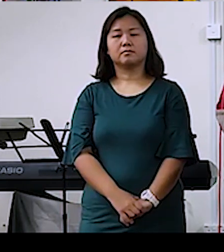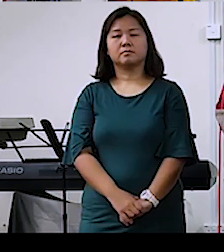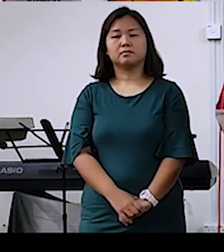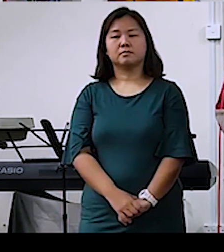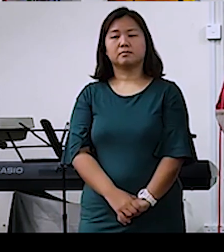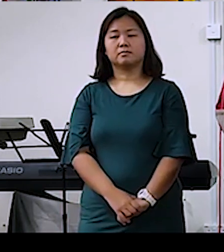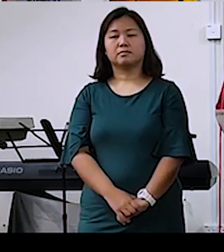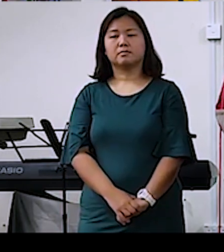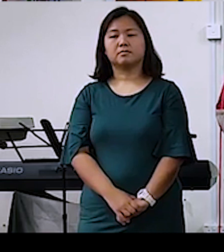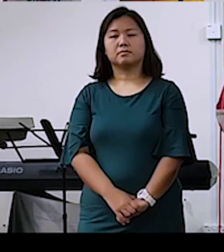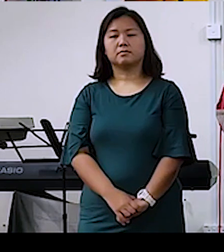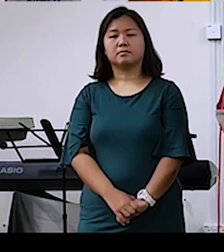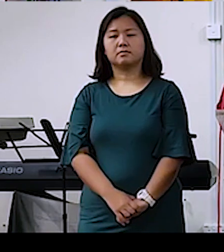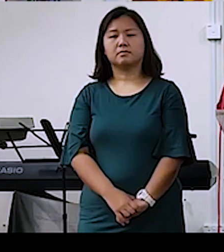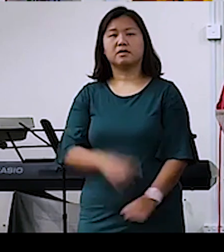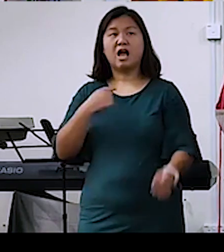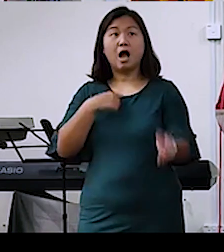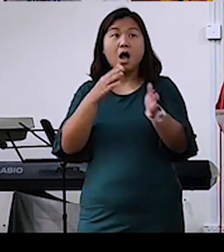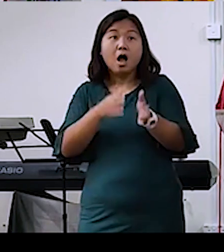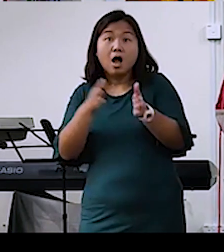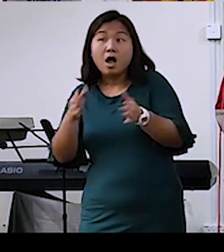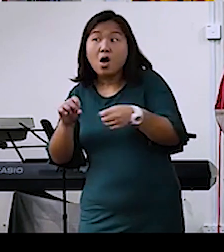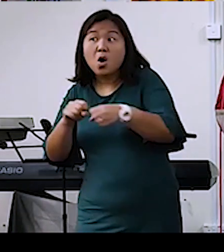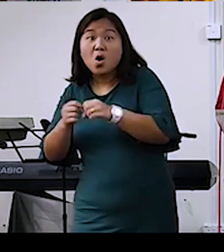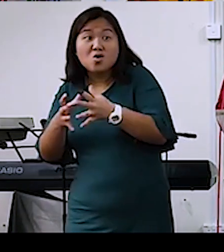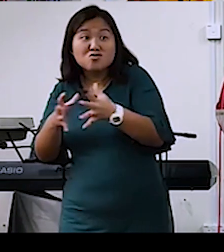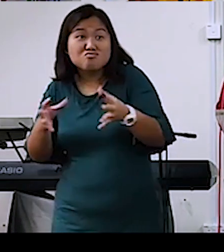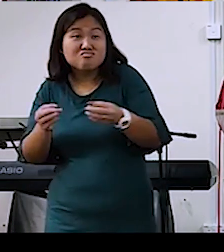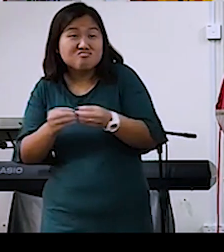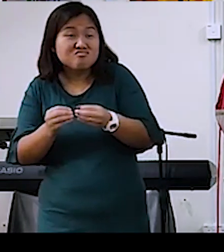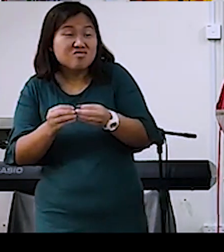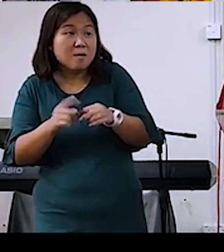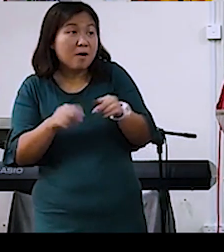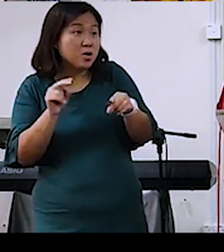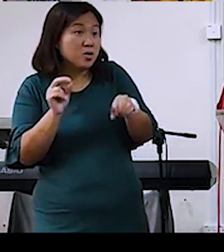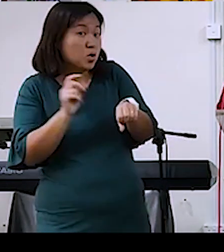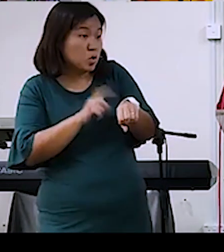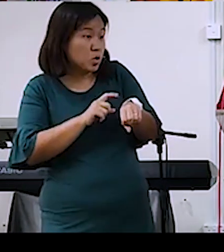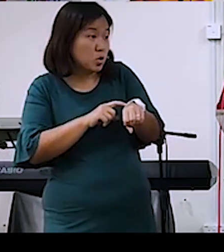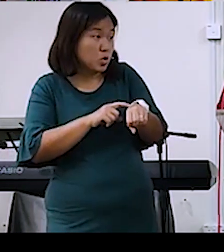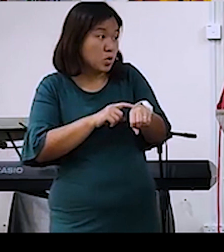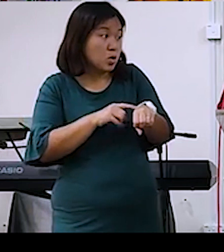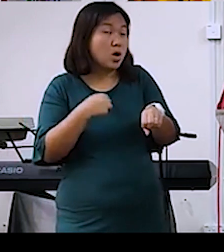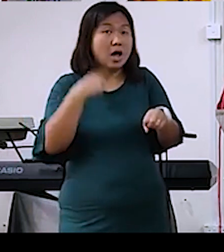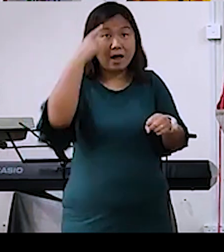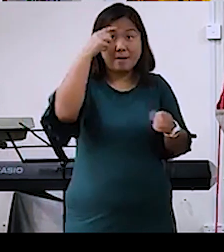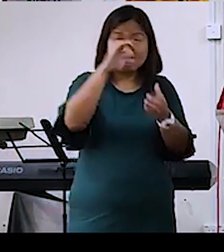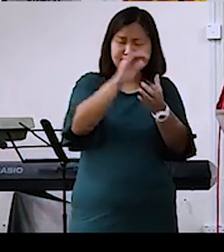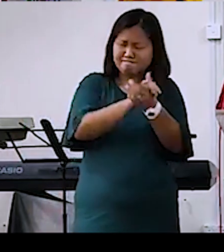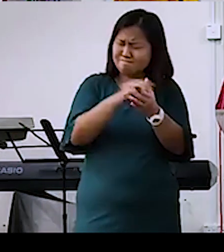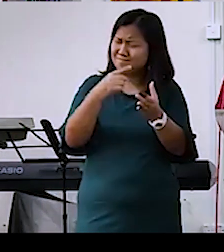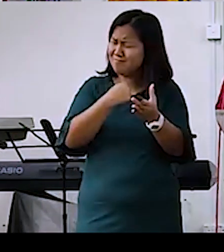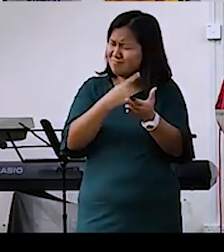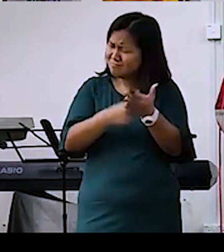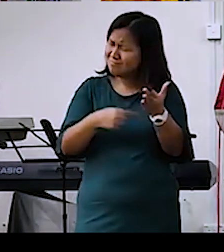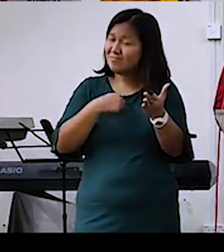我们的神。 So I prepared so much more to preach today, but because of time, and I believe it's not a mistake. Whatever I shared today is